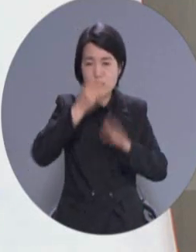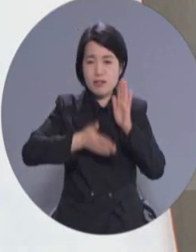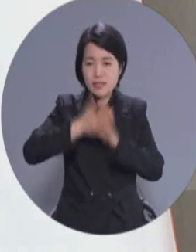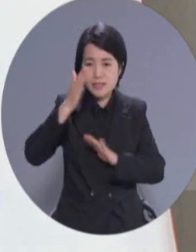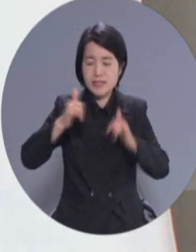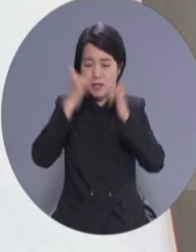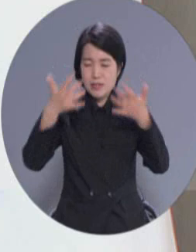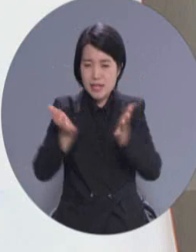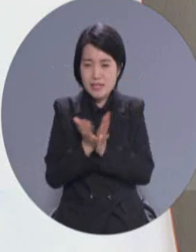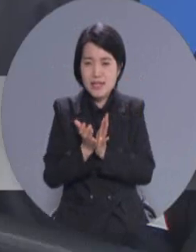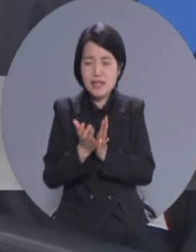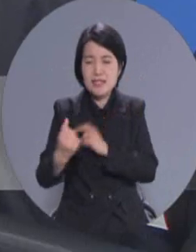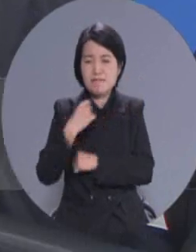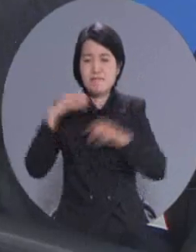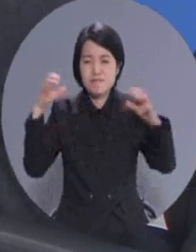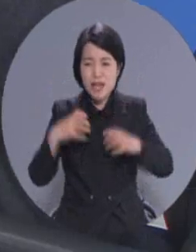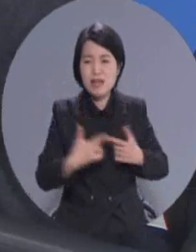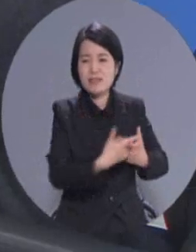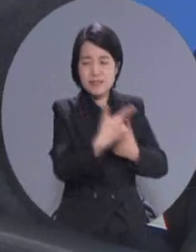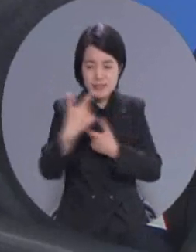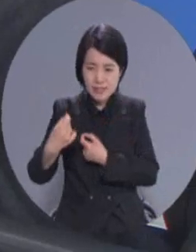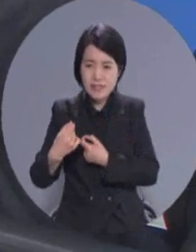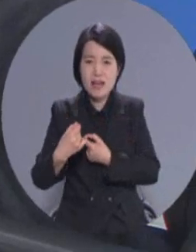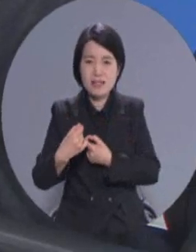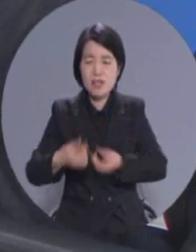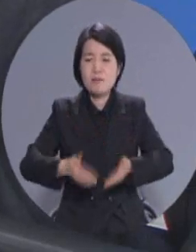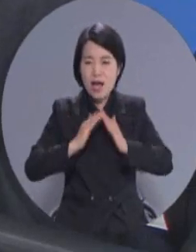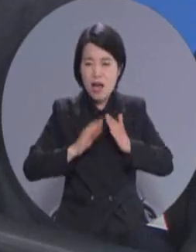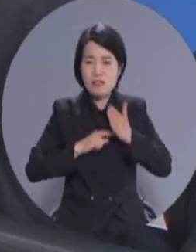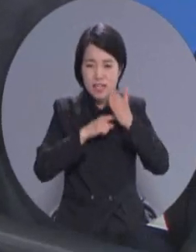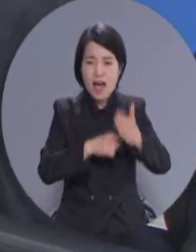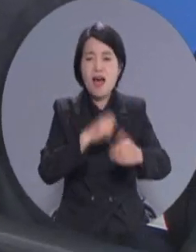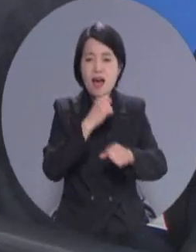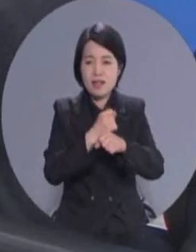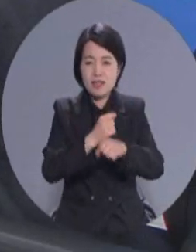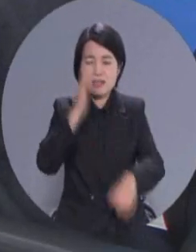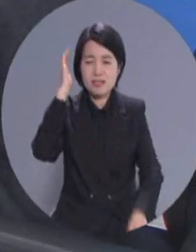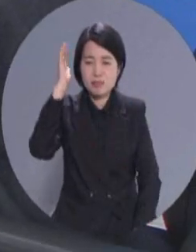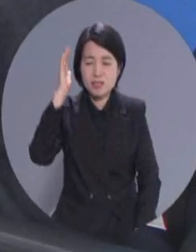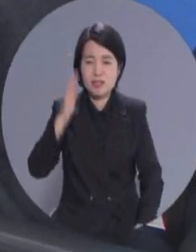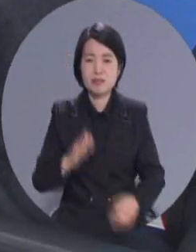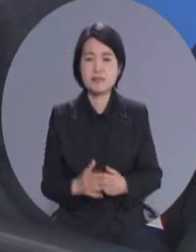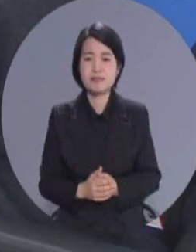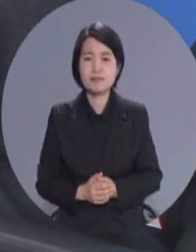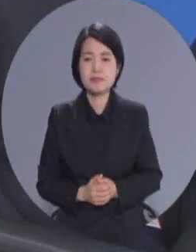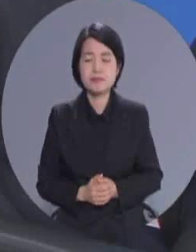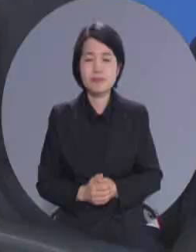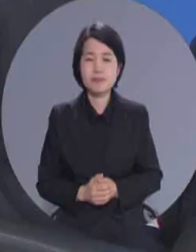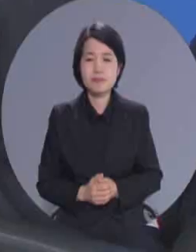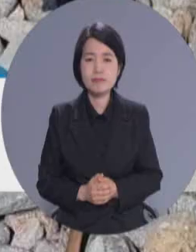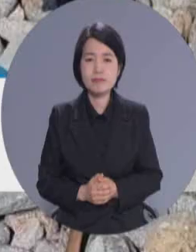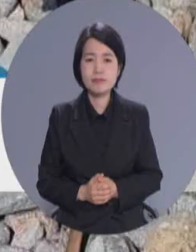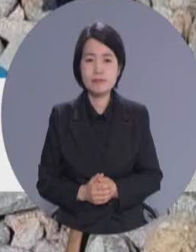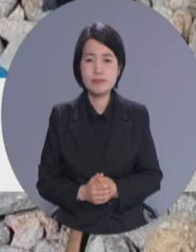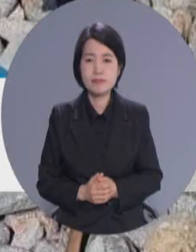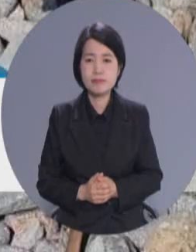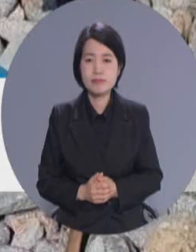시민사회단체와 긴밀한 소통을 바탕으로 의대 신설에 역량을 집중하겠다고 강조했습니다.